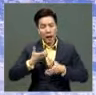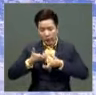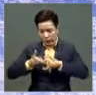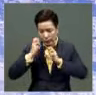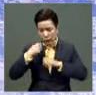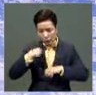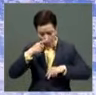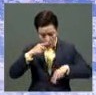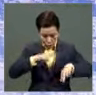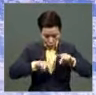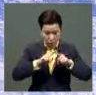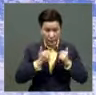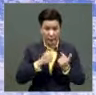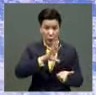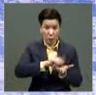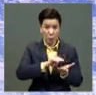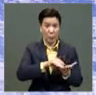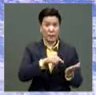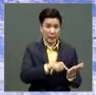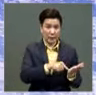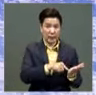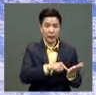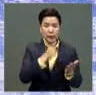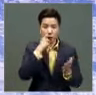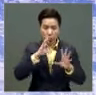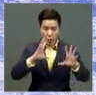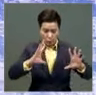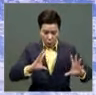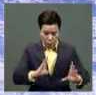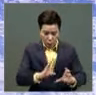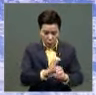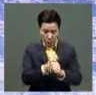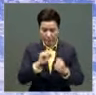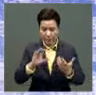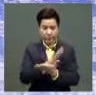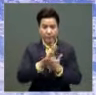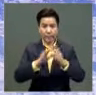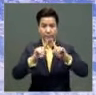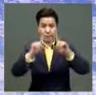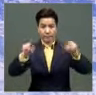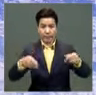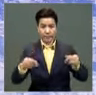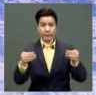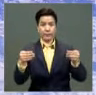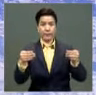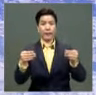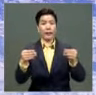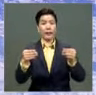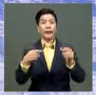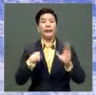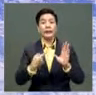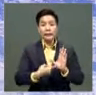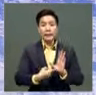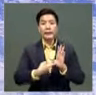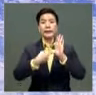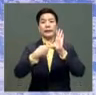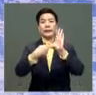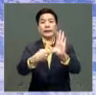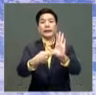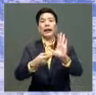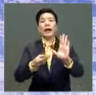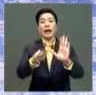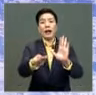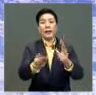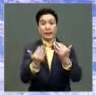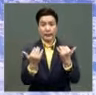และวันนี้ข้อมูลเหล่านี้ถูกเรียบเรียงมาอยู่ในเอกสารและผมจะขออนุญาตนำเสนอนะครับณ